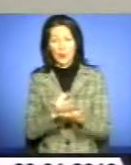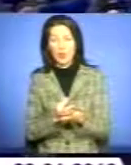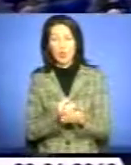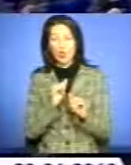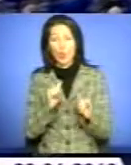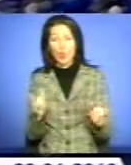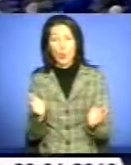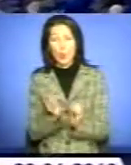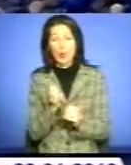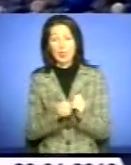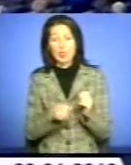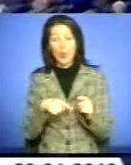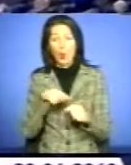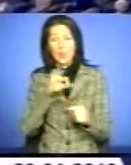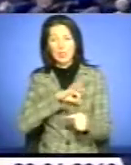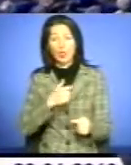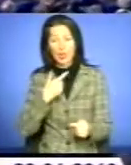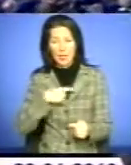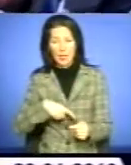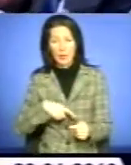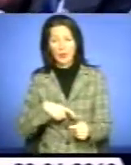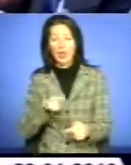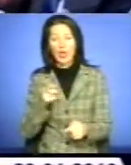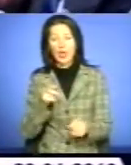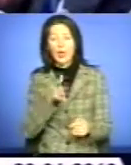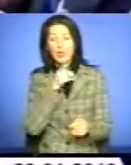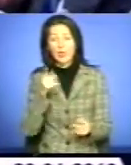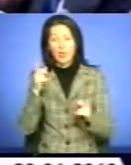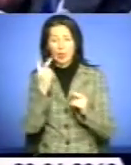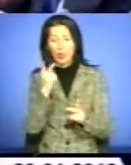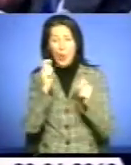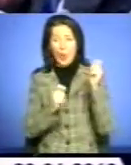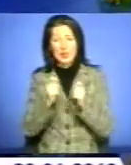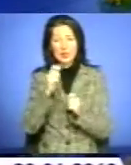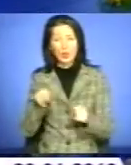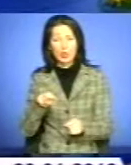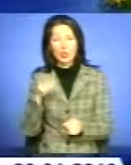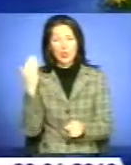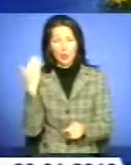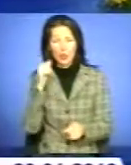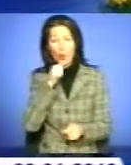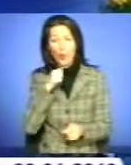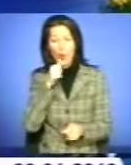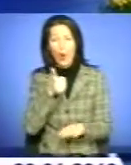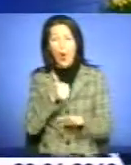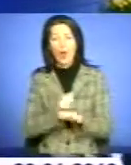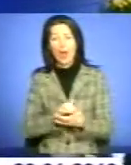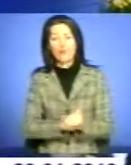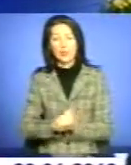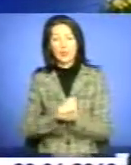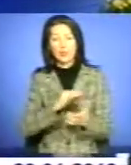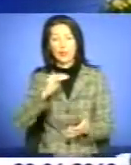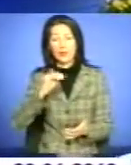себе. Під час 9-го з'їзду Федерації роботодавців України у листопаді минулого року голова Федерації Дмитро Фірташ